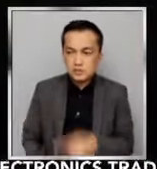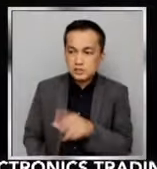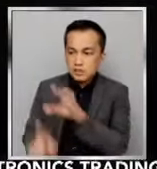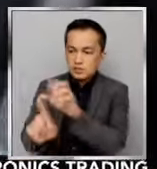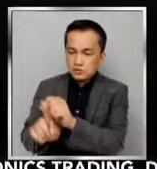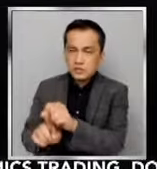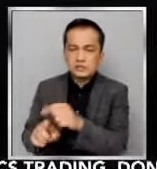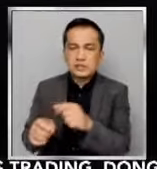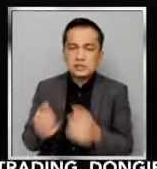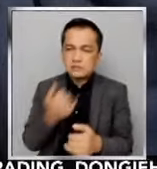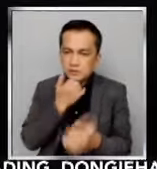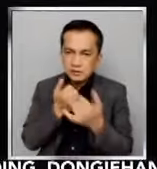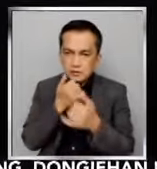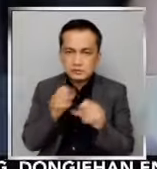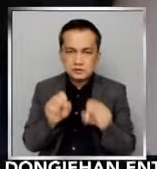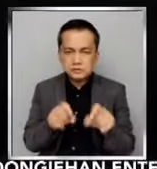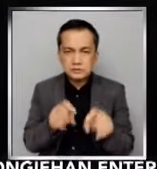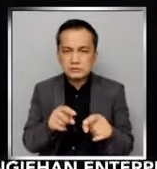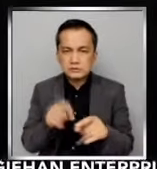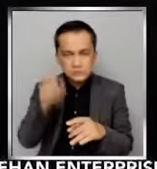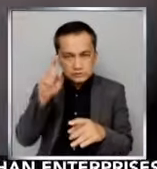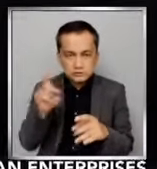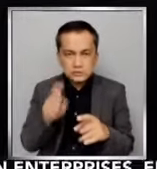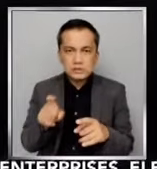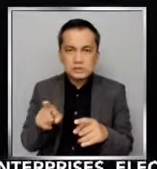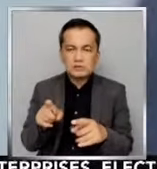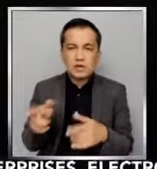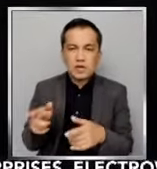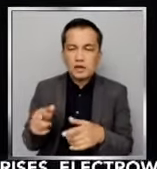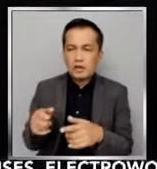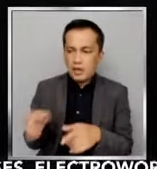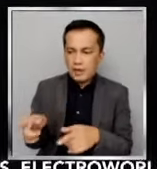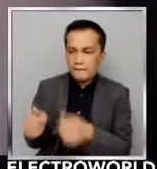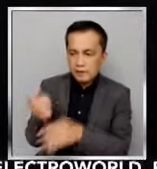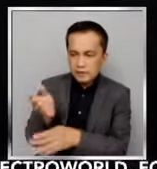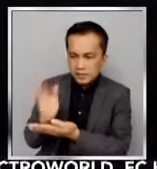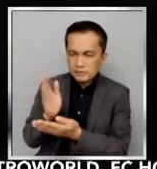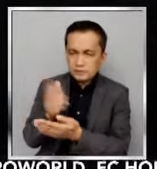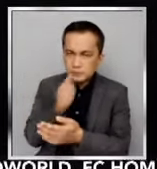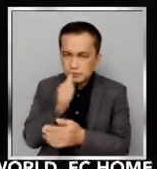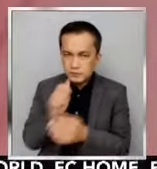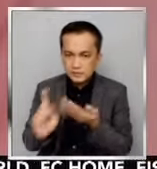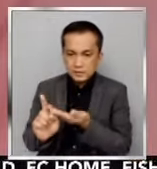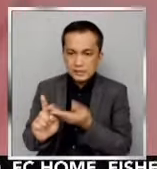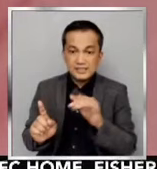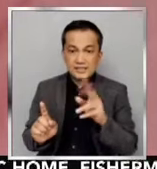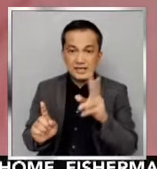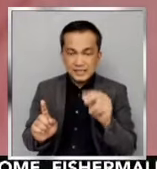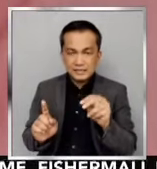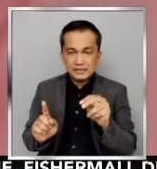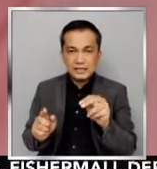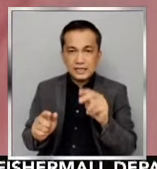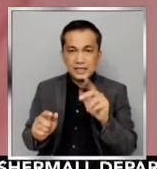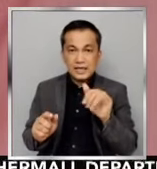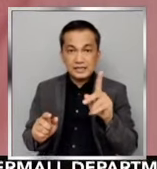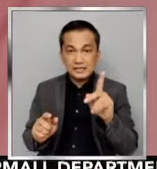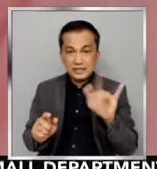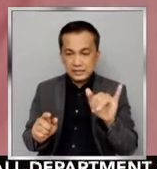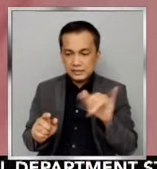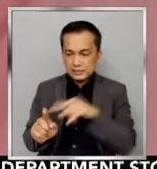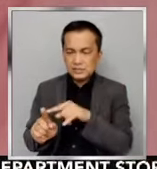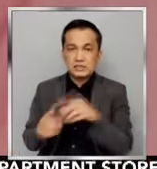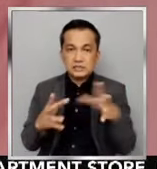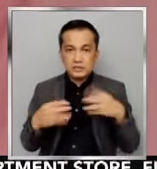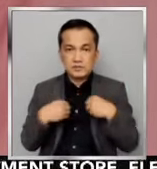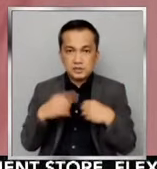trafficking. May karapatan ka manahimik. Huli sa akto ang suspect na si Dayan Manarang alias Andy matapos tanggapin ang mahigit